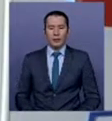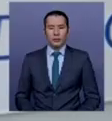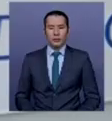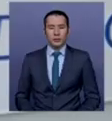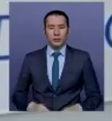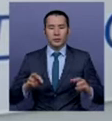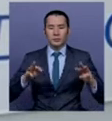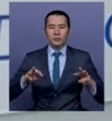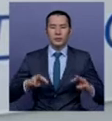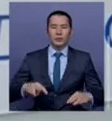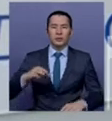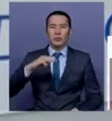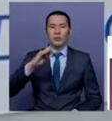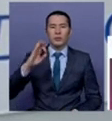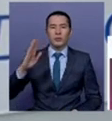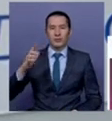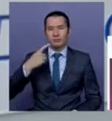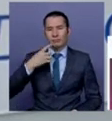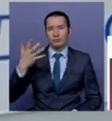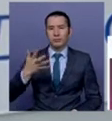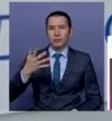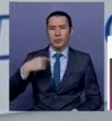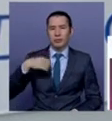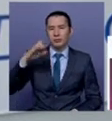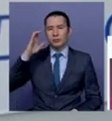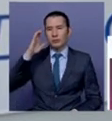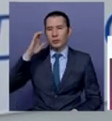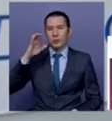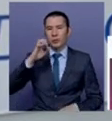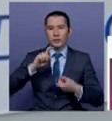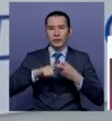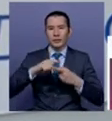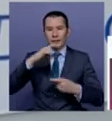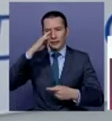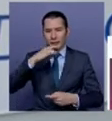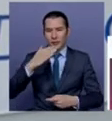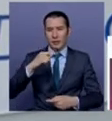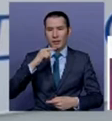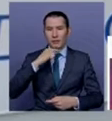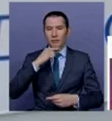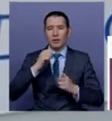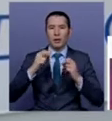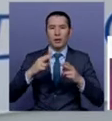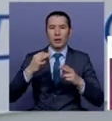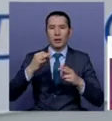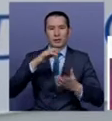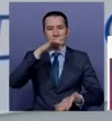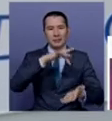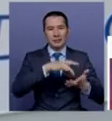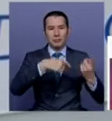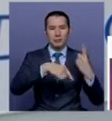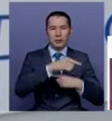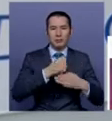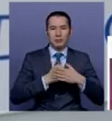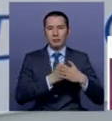выступил. Президент өз мәлімдемесінің басым бөлігінде ұлттық экономиканы сақтау және индустрияландыруға көп тоқталды. Өйткені Қазақстанның